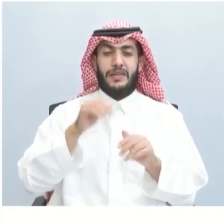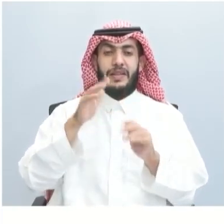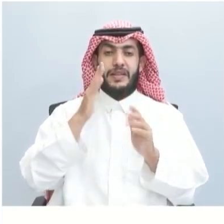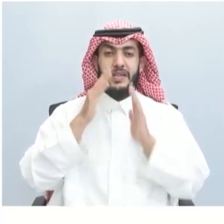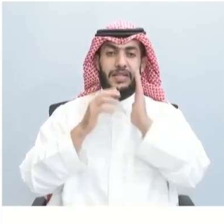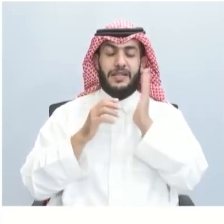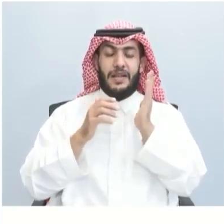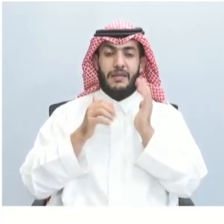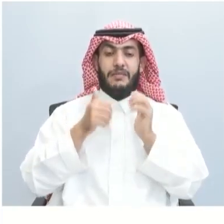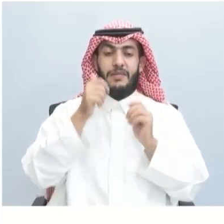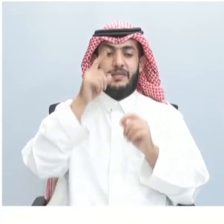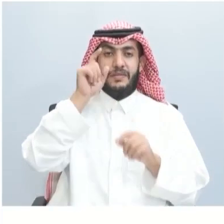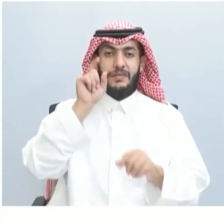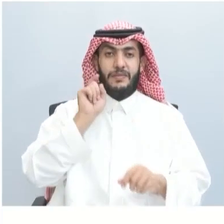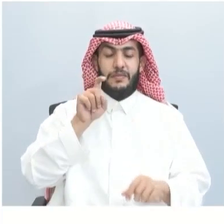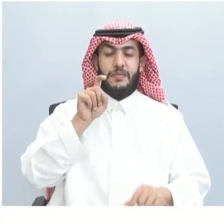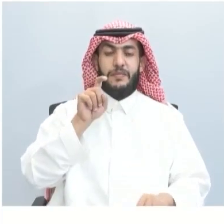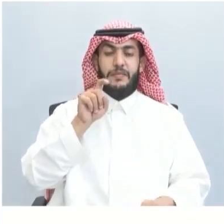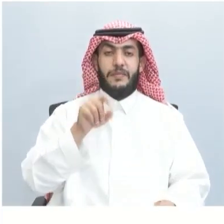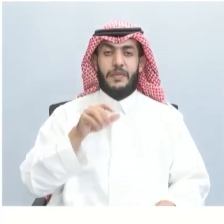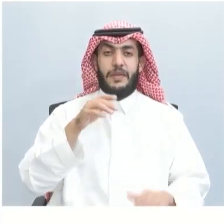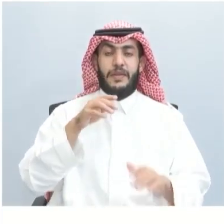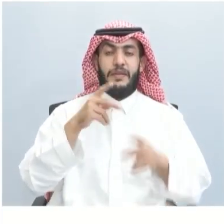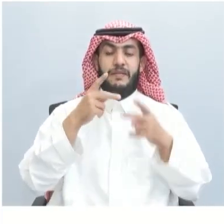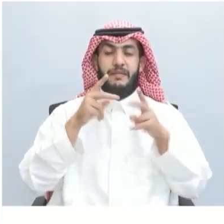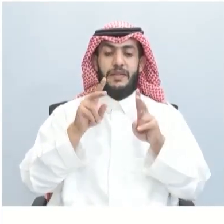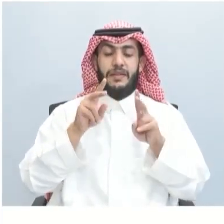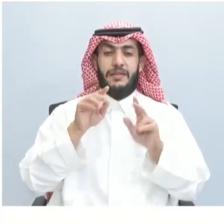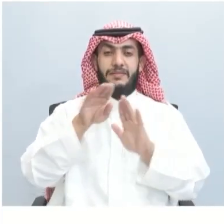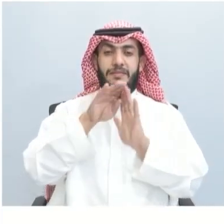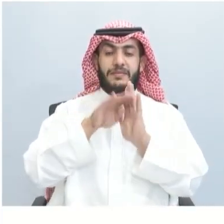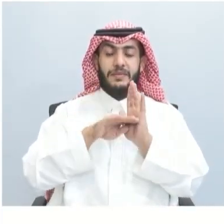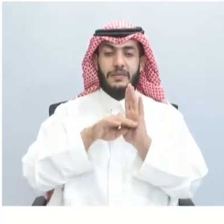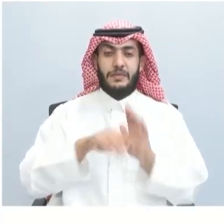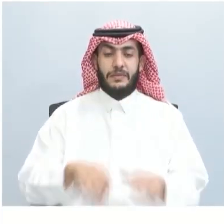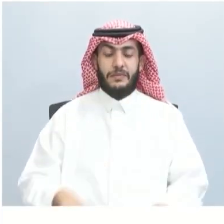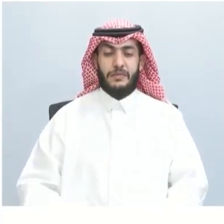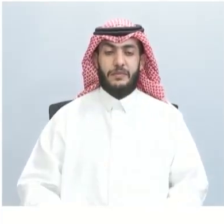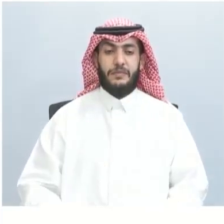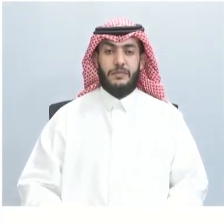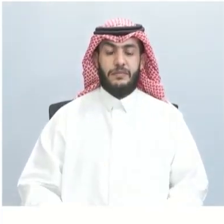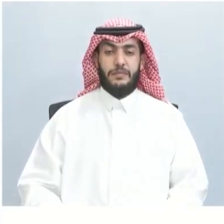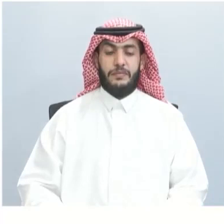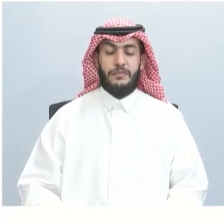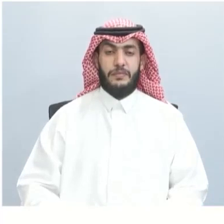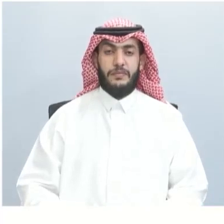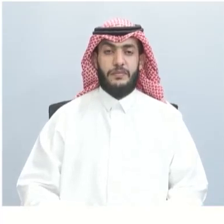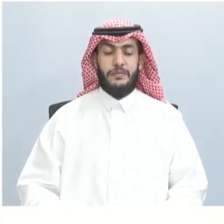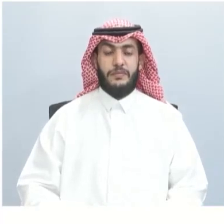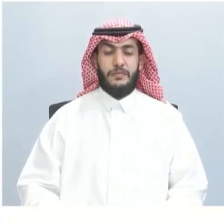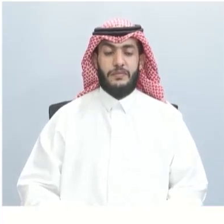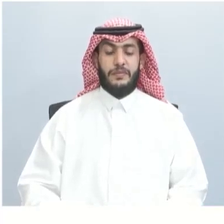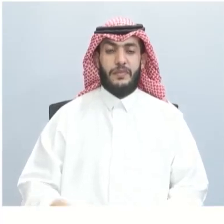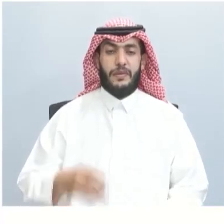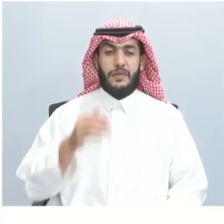اليسار عند الضغط عليها نقوم بفتح القائمه المستجيبه بعرض